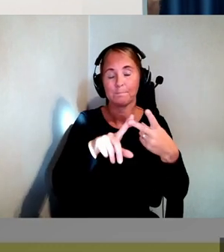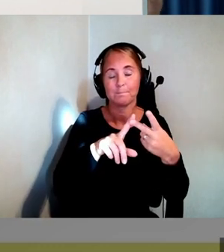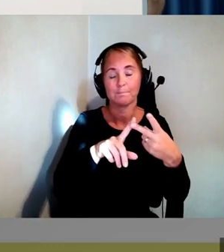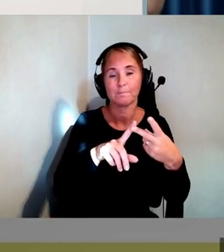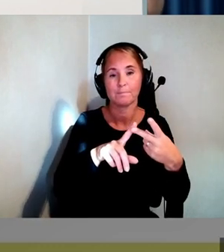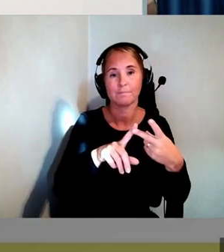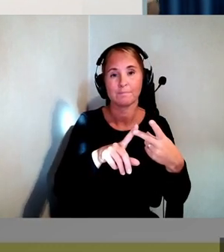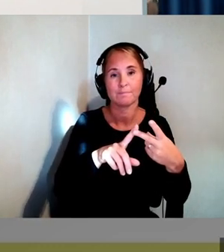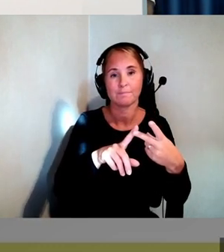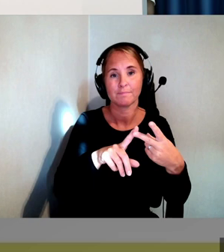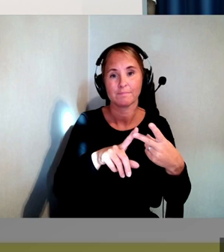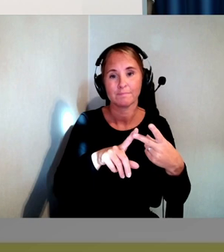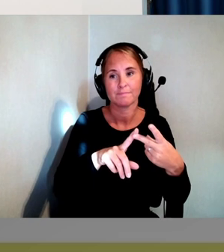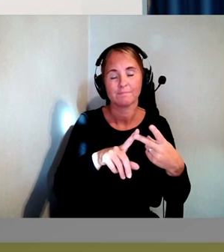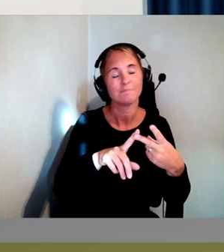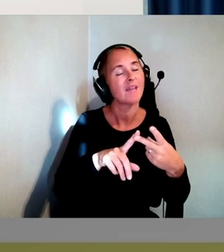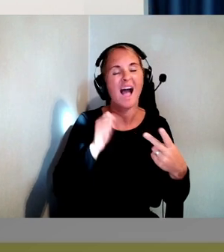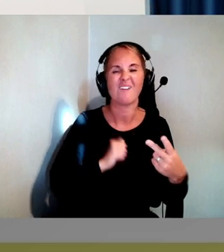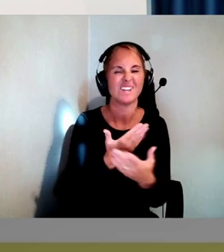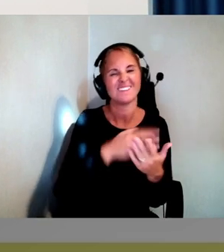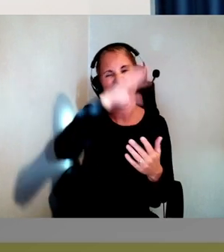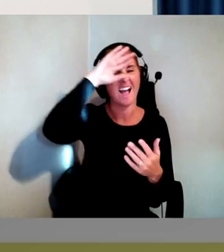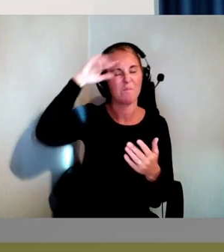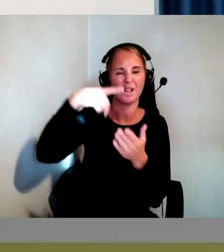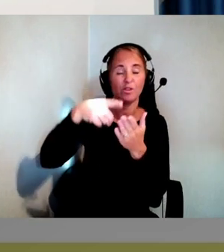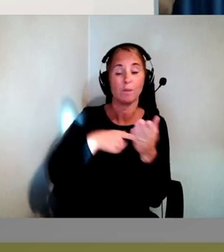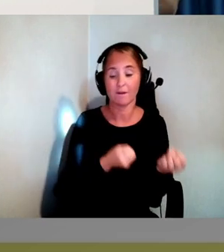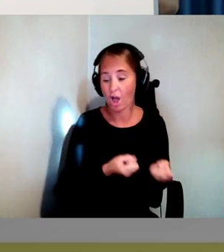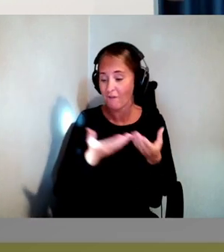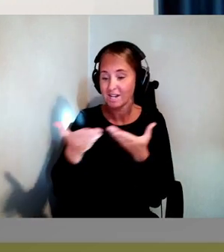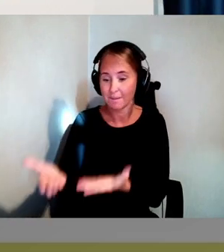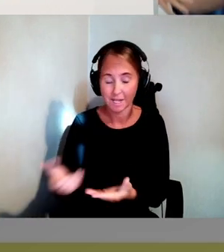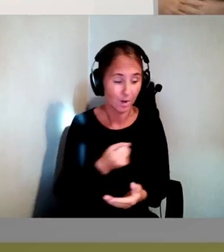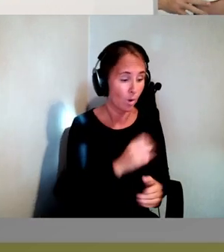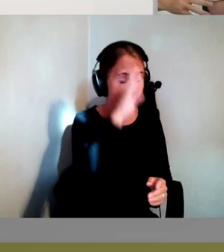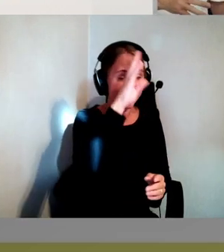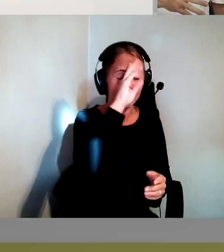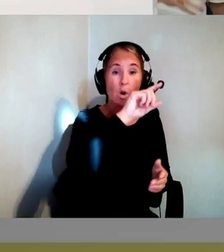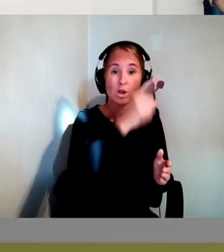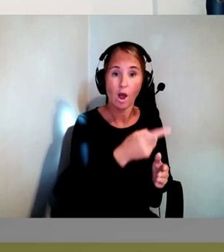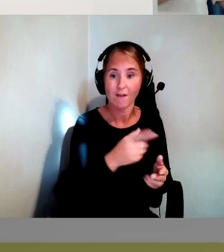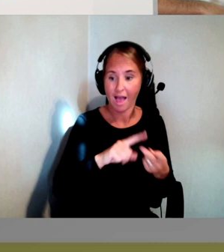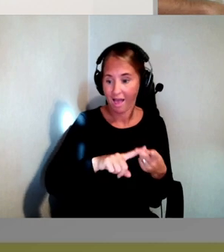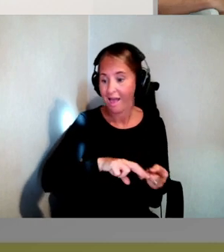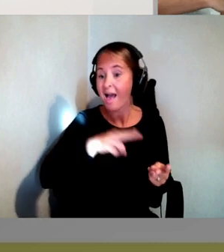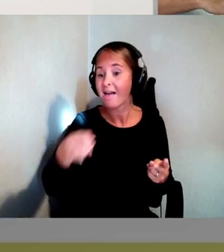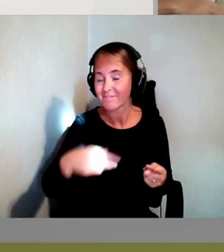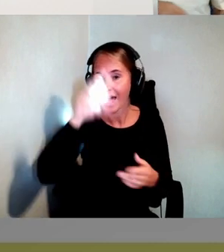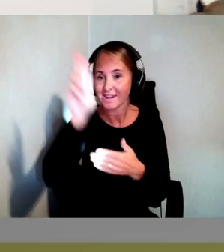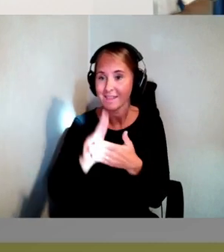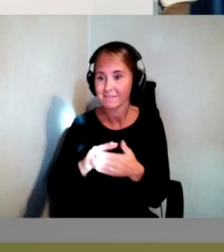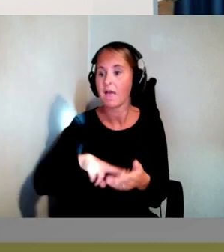så här gammaldags överl där någon hittar på krav någon ritar de och sen lämnar man över till utveckling och så ska någon bara bygga